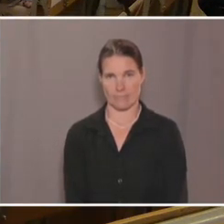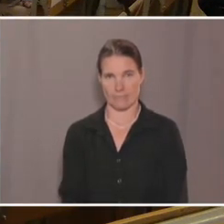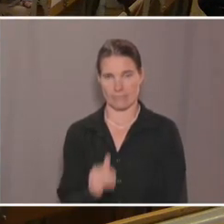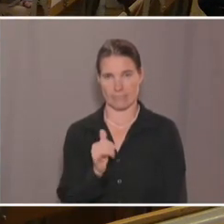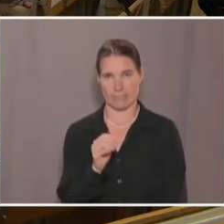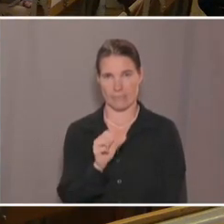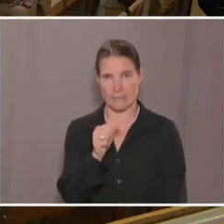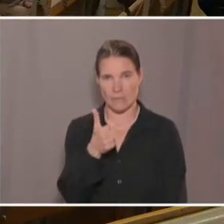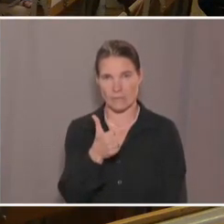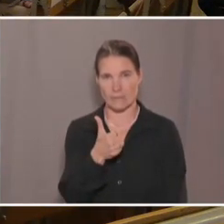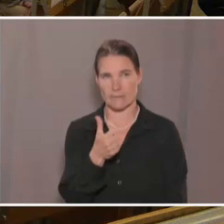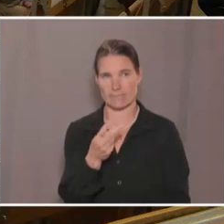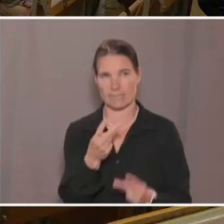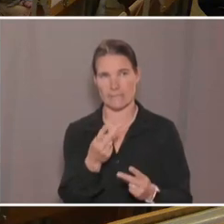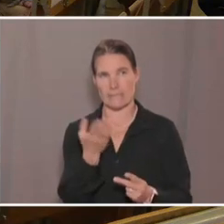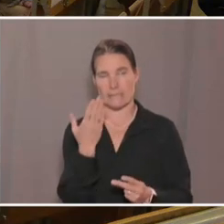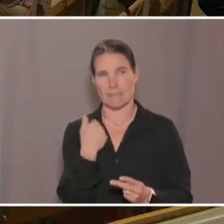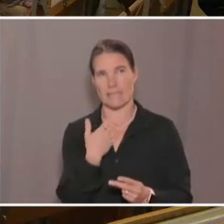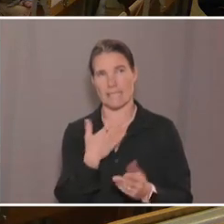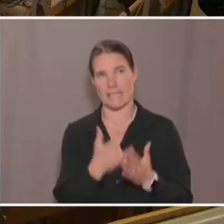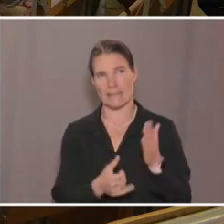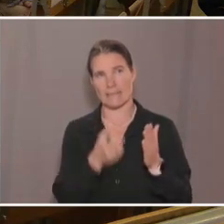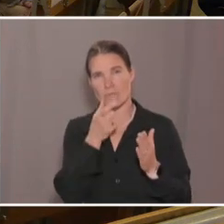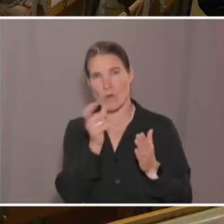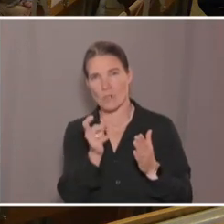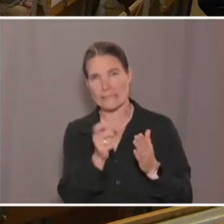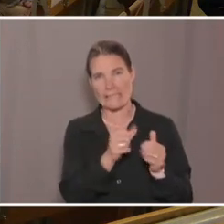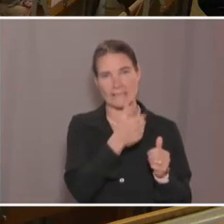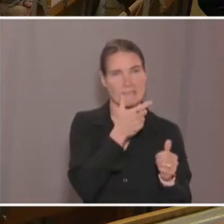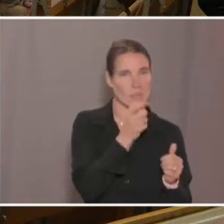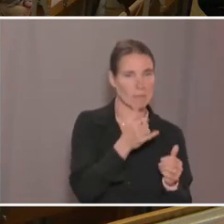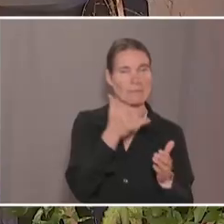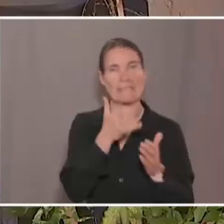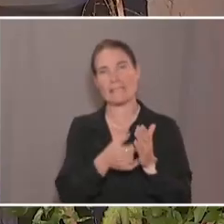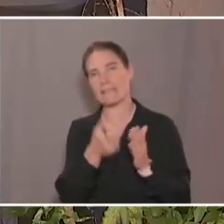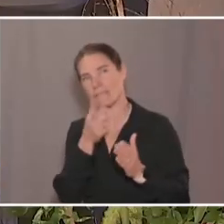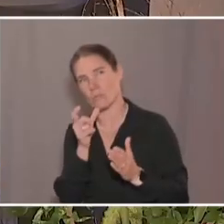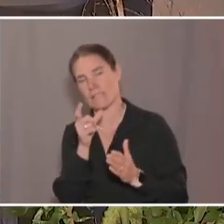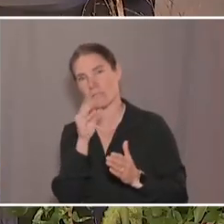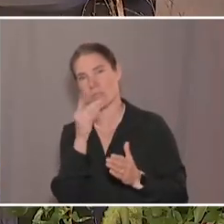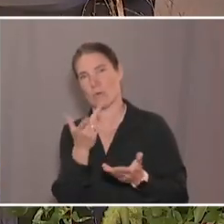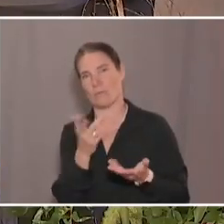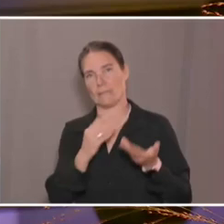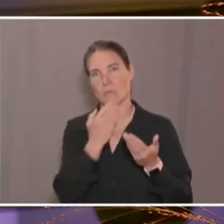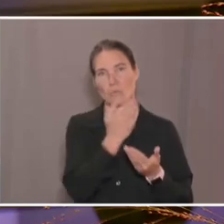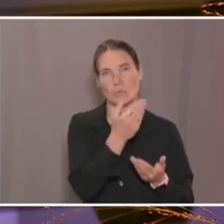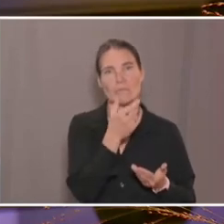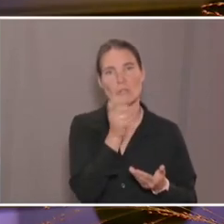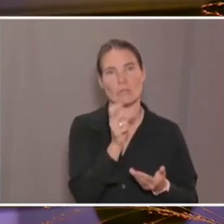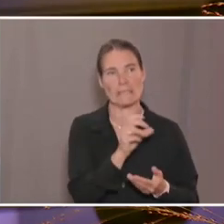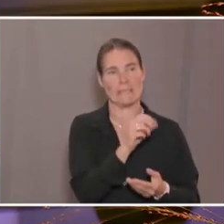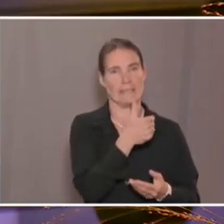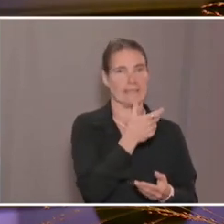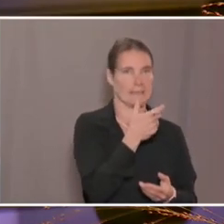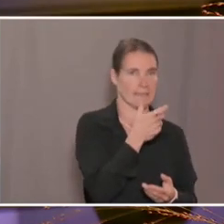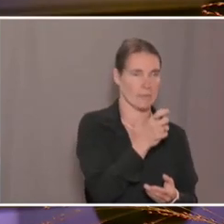besonderes Gewicht haben immer letzte Worte und erste Worte. Meine letzten Worte habe ich gesprochen in diesem Grußwort. Die ersten Worte der